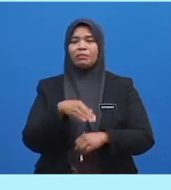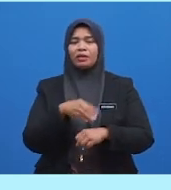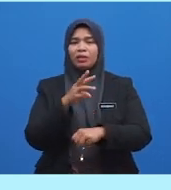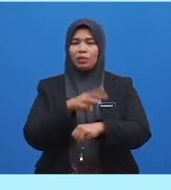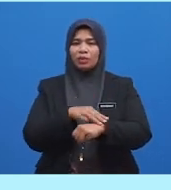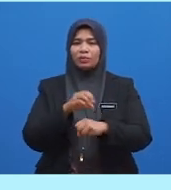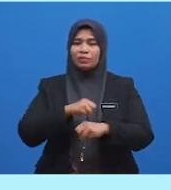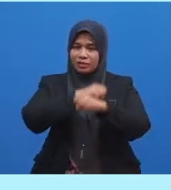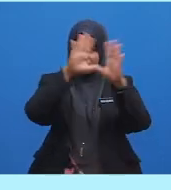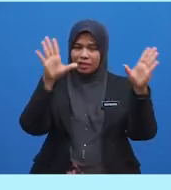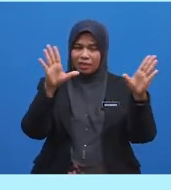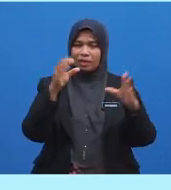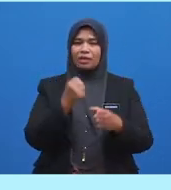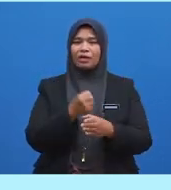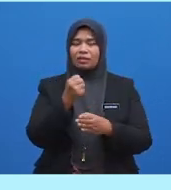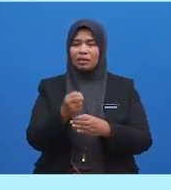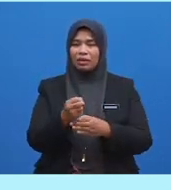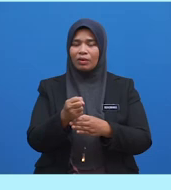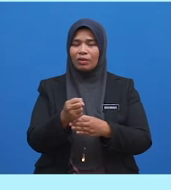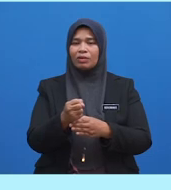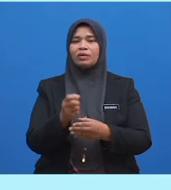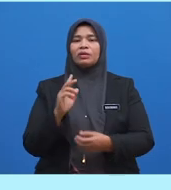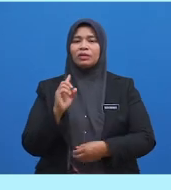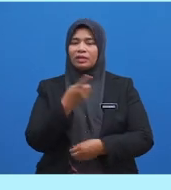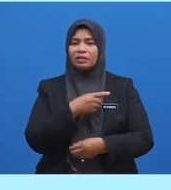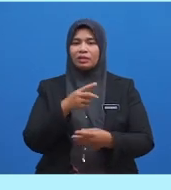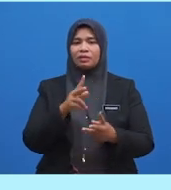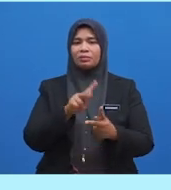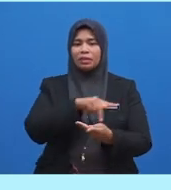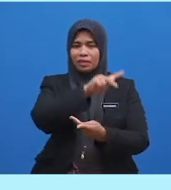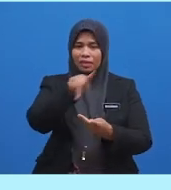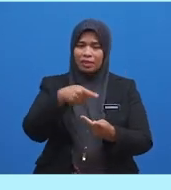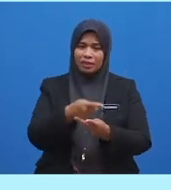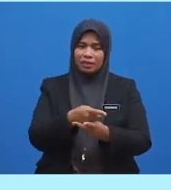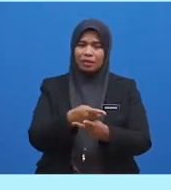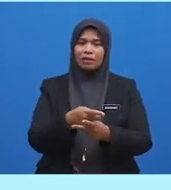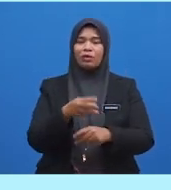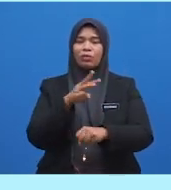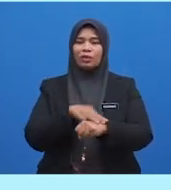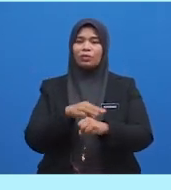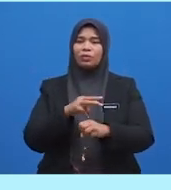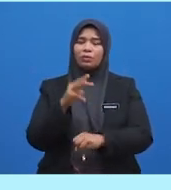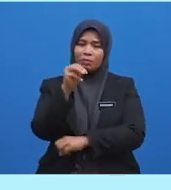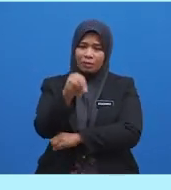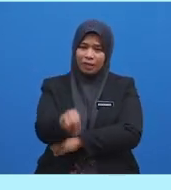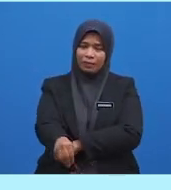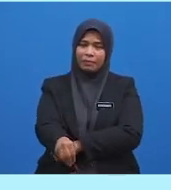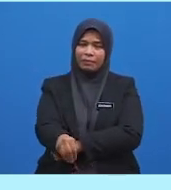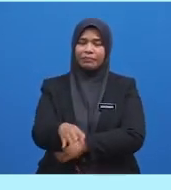atau Adakah Kita berkelahi ada waktu malam